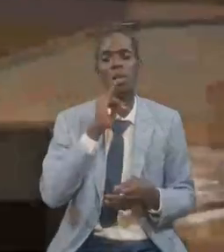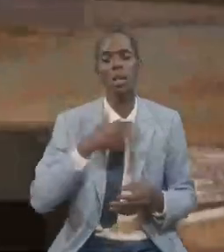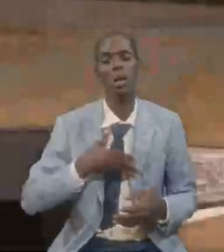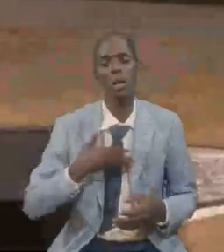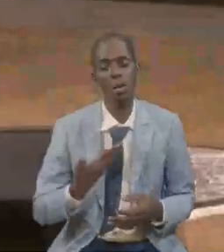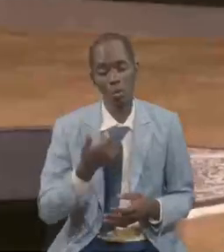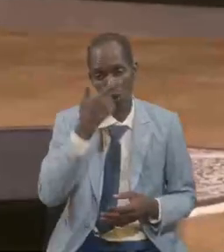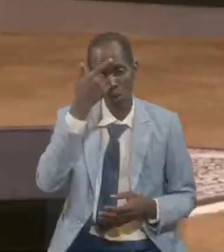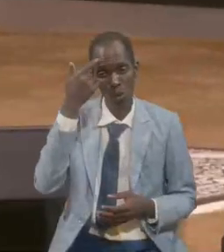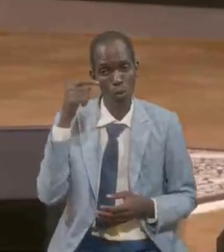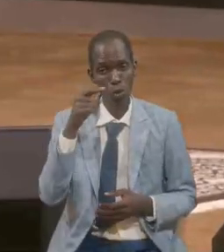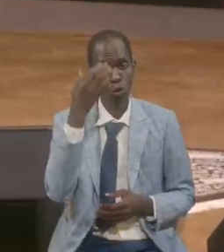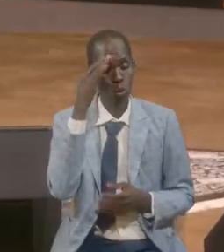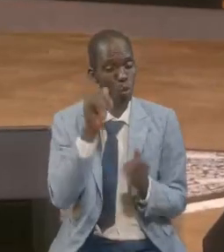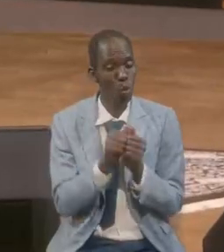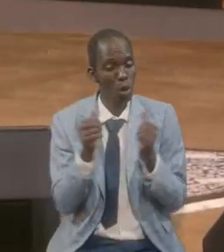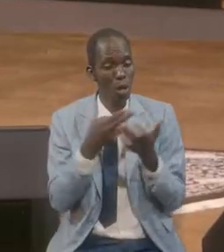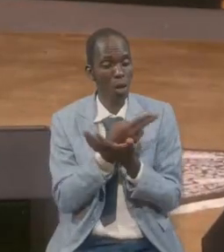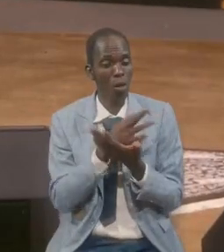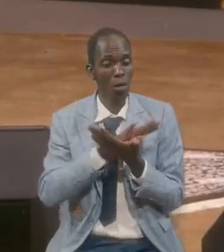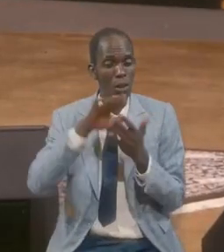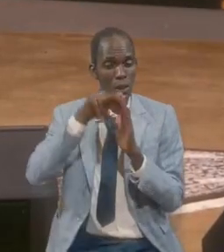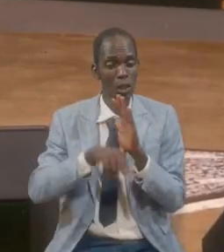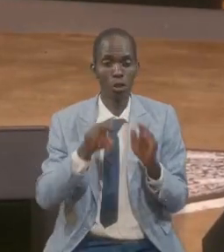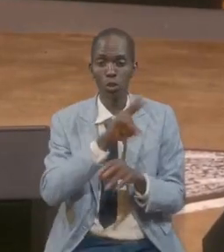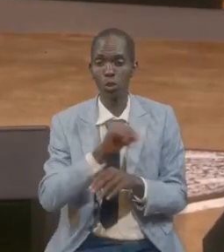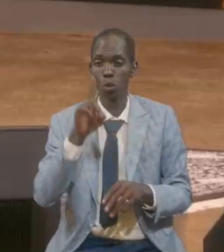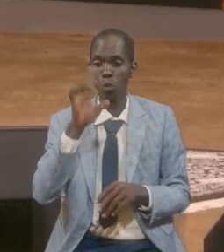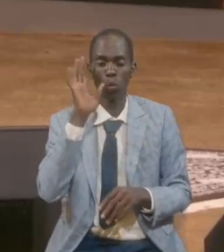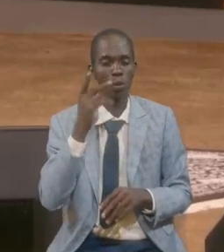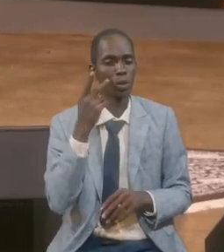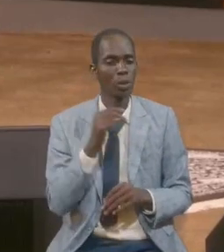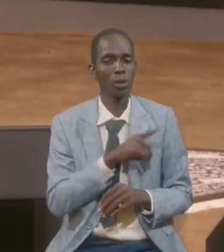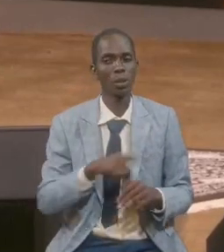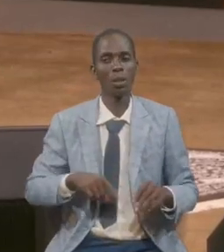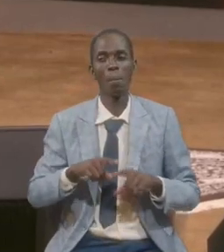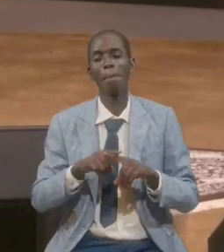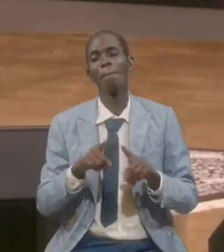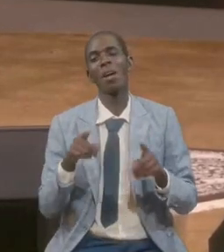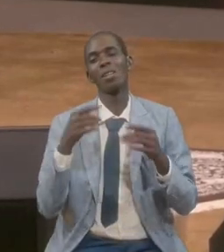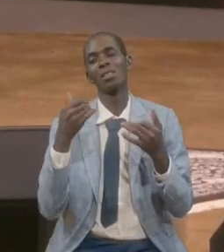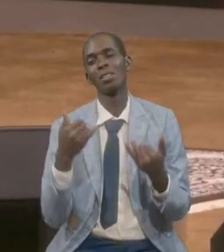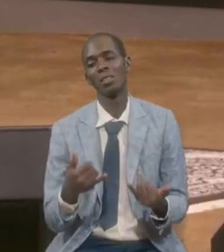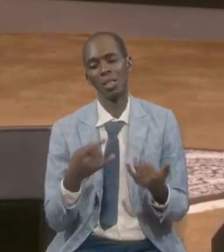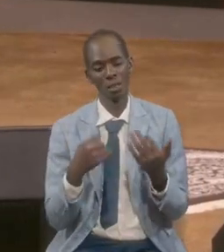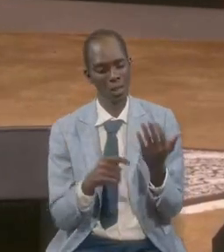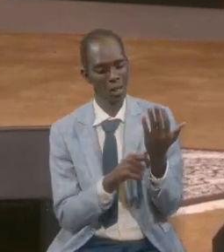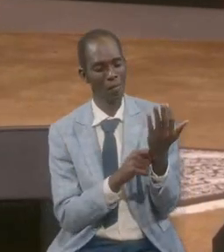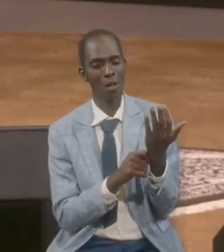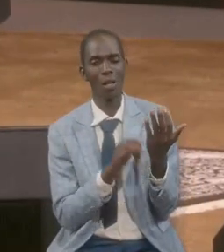que sans la sanctification, personne ne verra le Seigneur. Mais la chair est